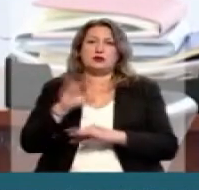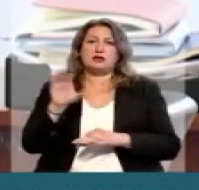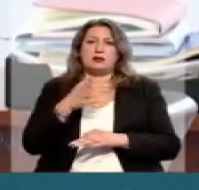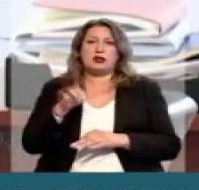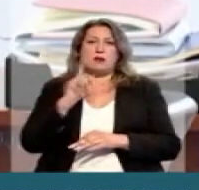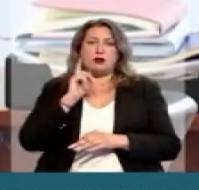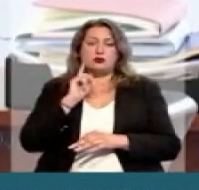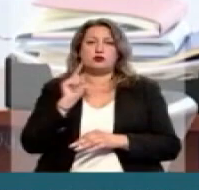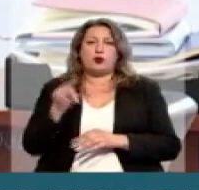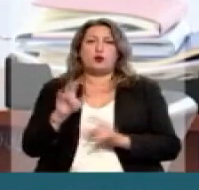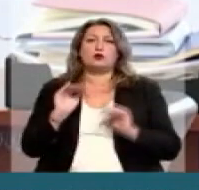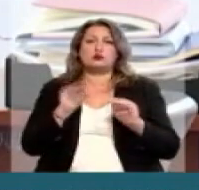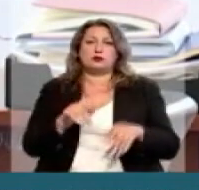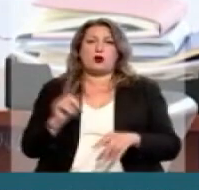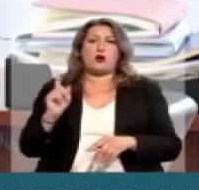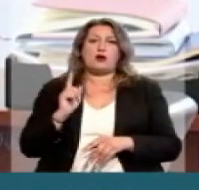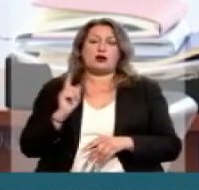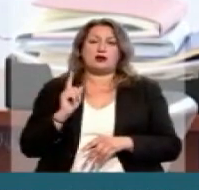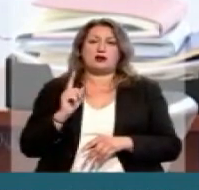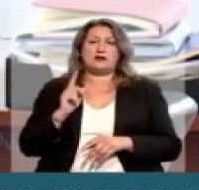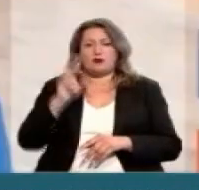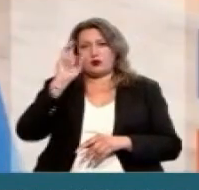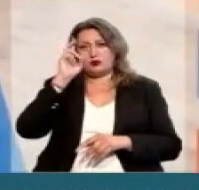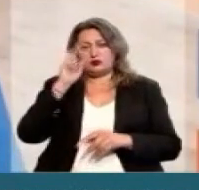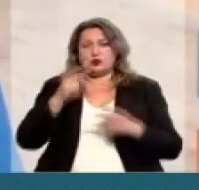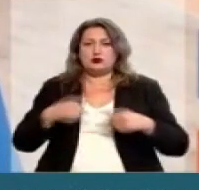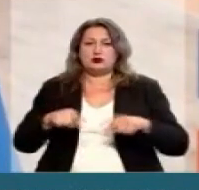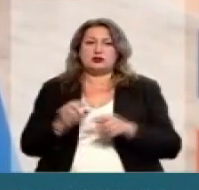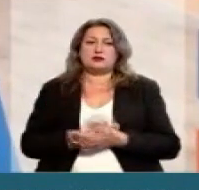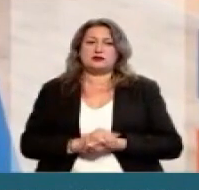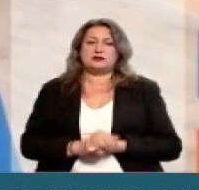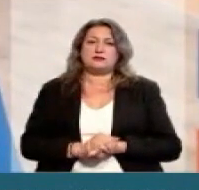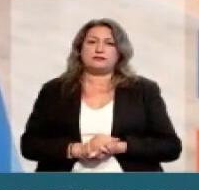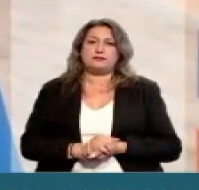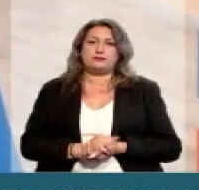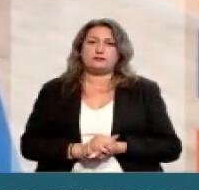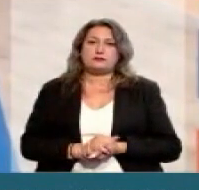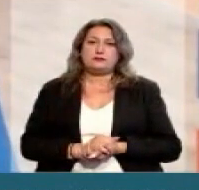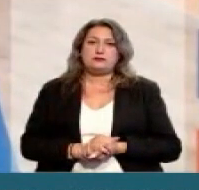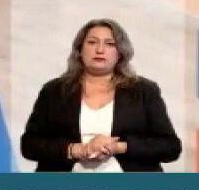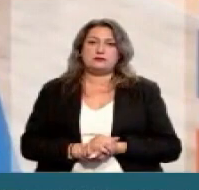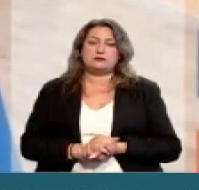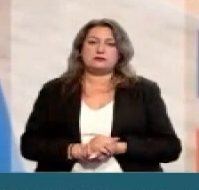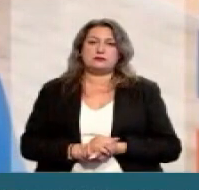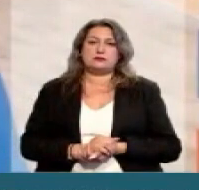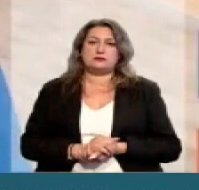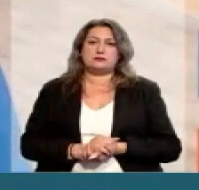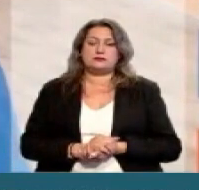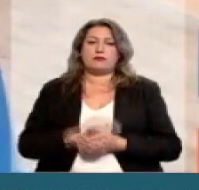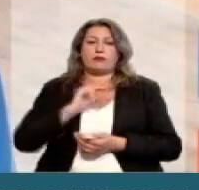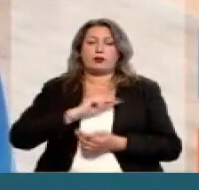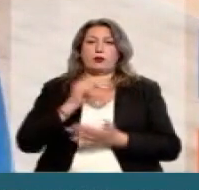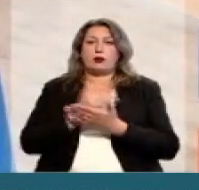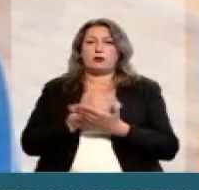орналасты. Жұмысын айда, оның үстіне осы салада тәжірибесі де бар. Мне сейчас нравится. Бағдарлама бойынша еңбек етіп жүргеніме 2 ай